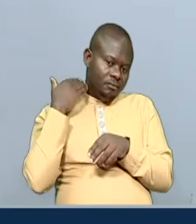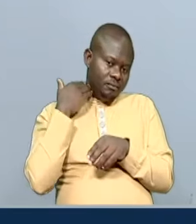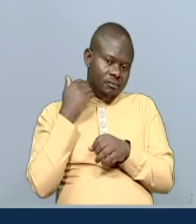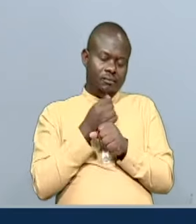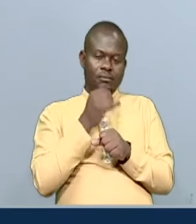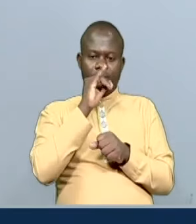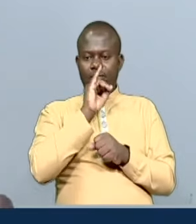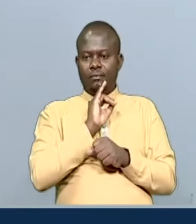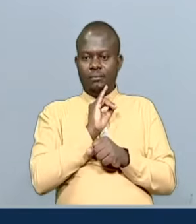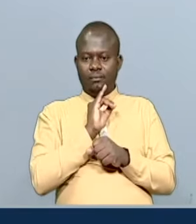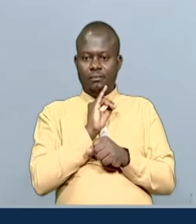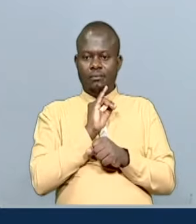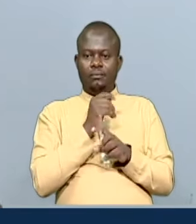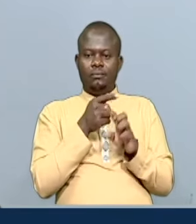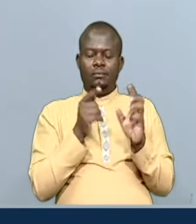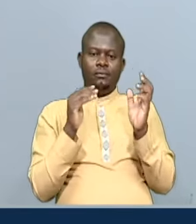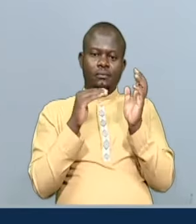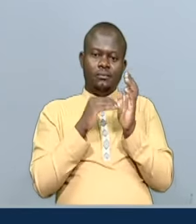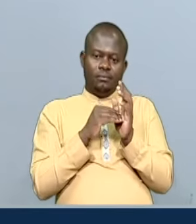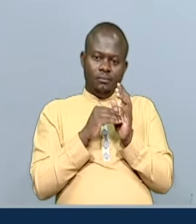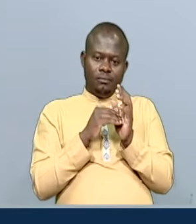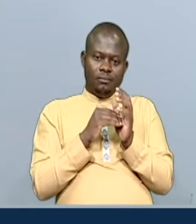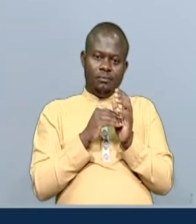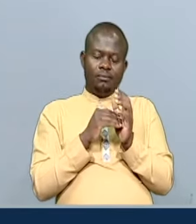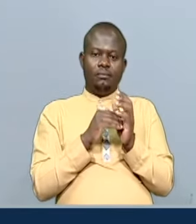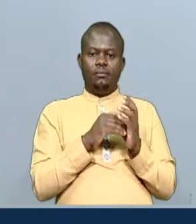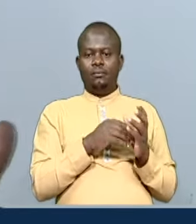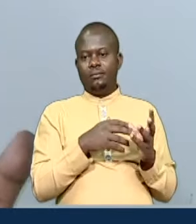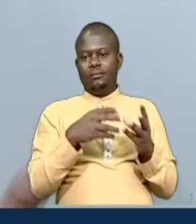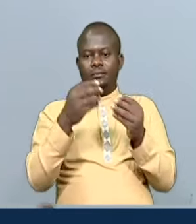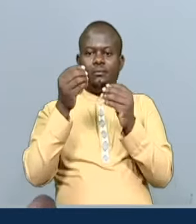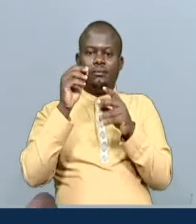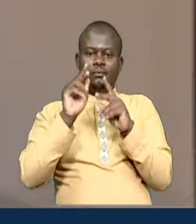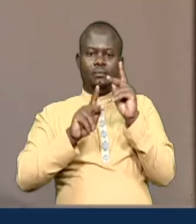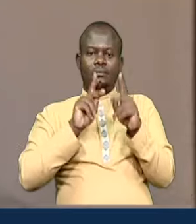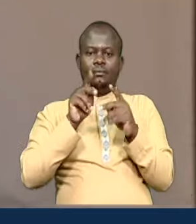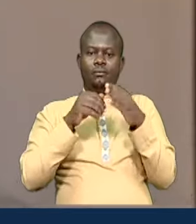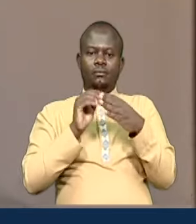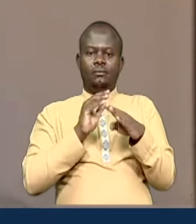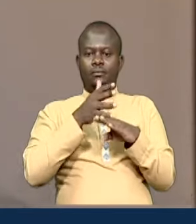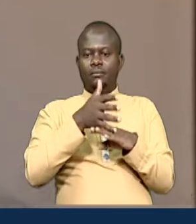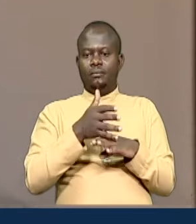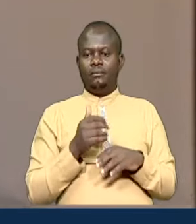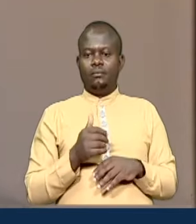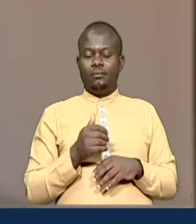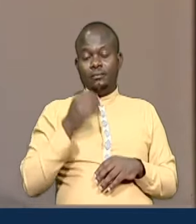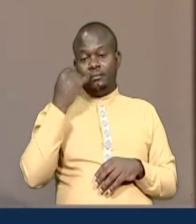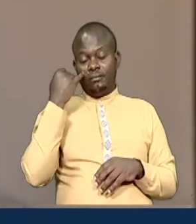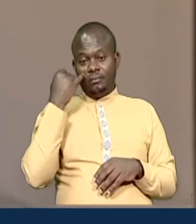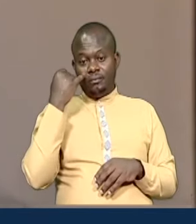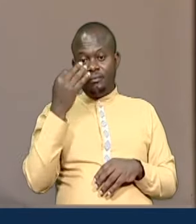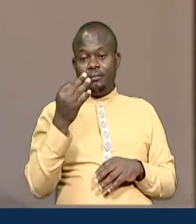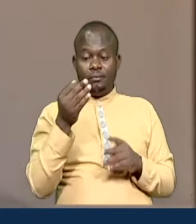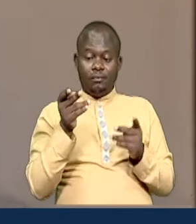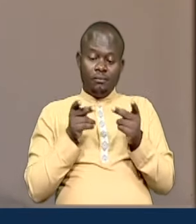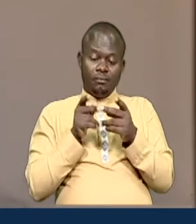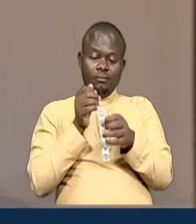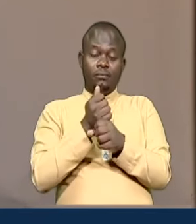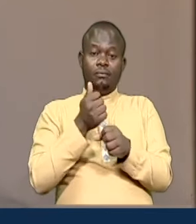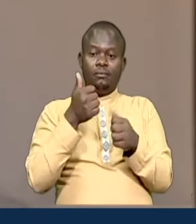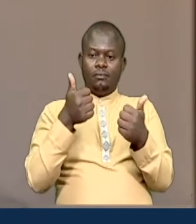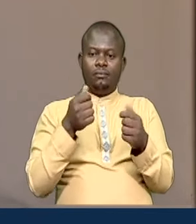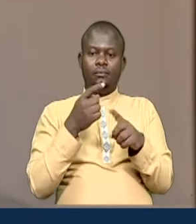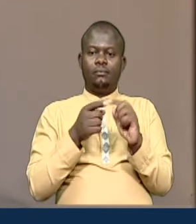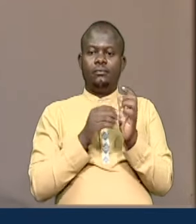yakorewe Abatutsi kandi yatwaye abantu barenga. Nubwo haraho nagiye mbaho ko bakoze akazi keza,